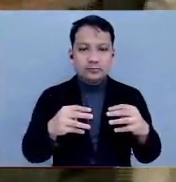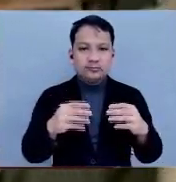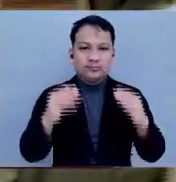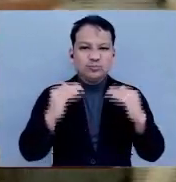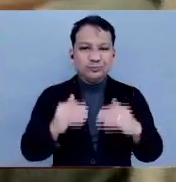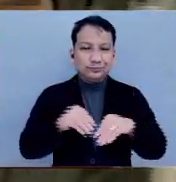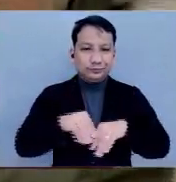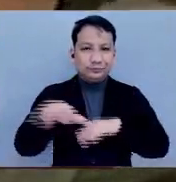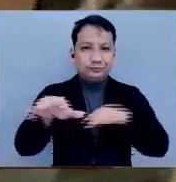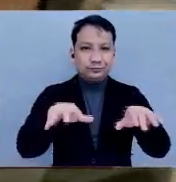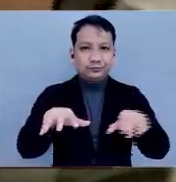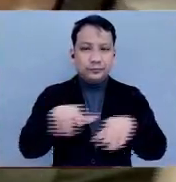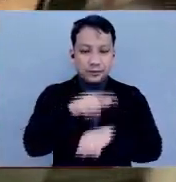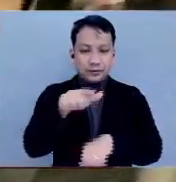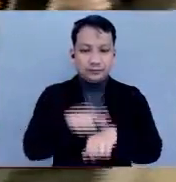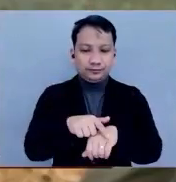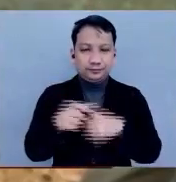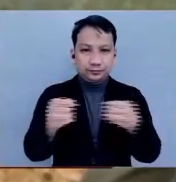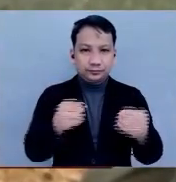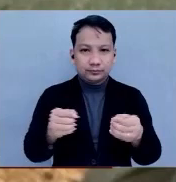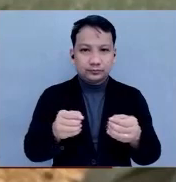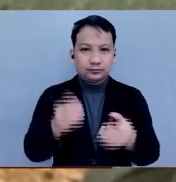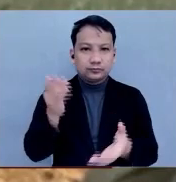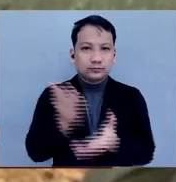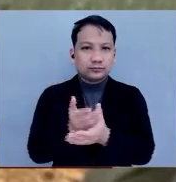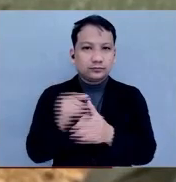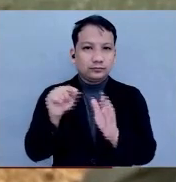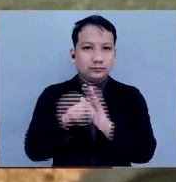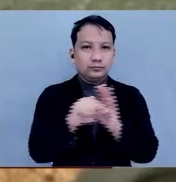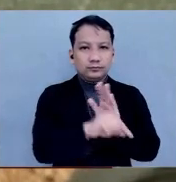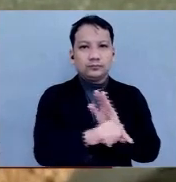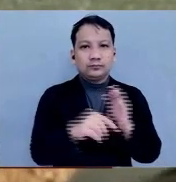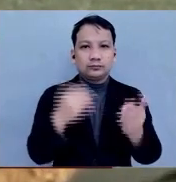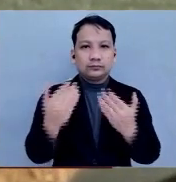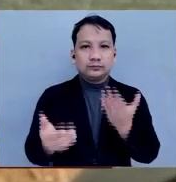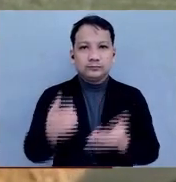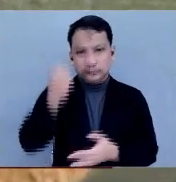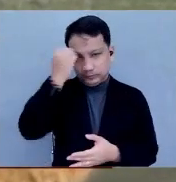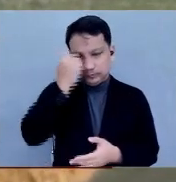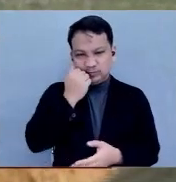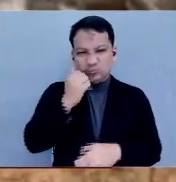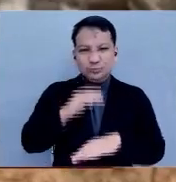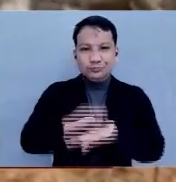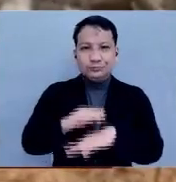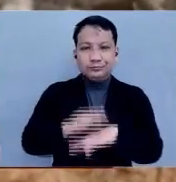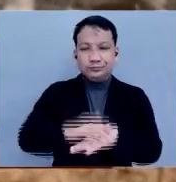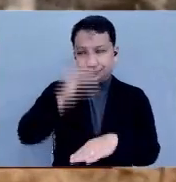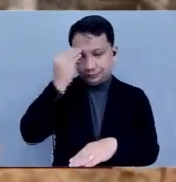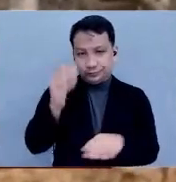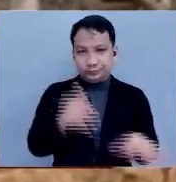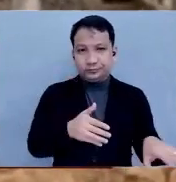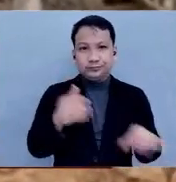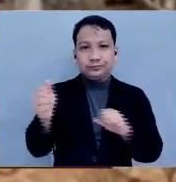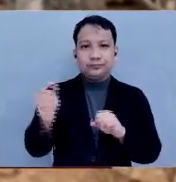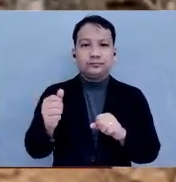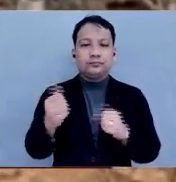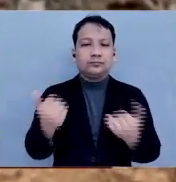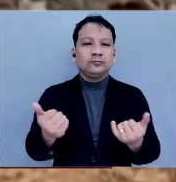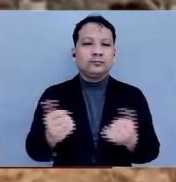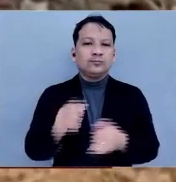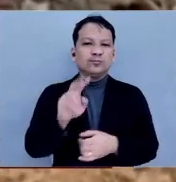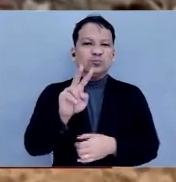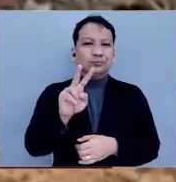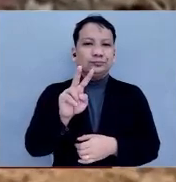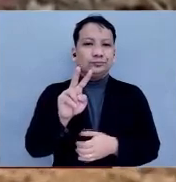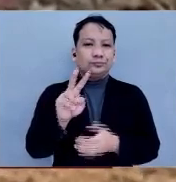ground operations para masugpo ang Hamas. Kaya babala rin nila sa mga residente sa Gaza, lumikas na sa lugar sa loob ng 2 linggo